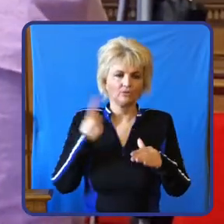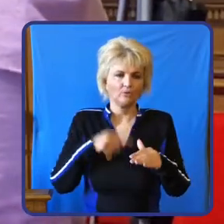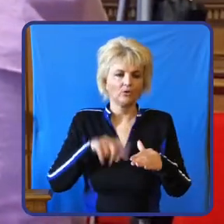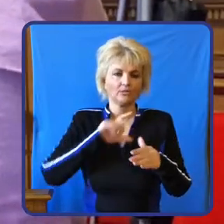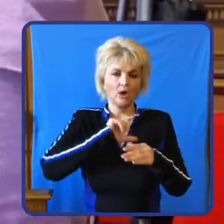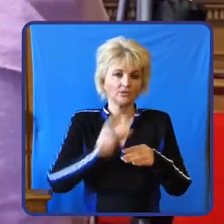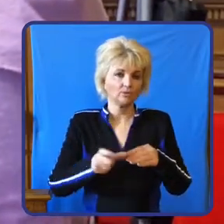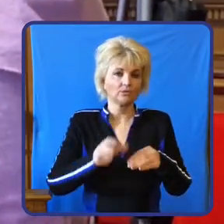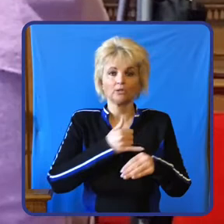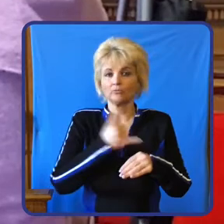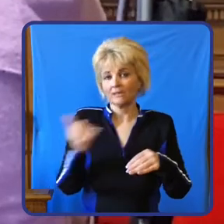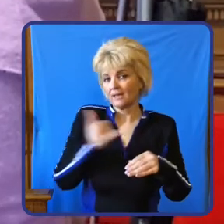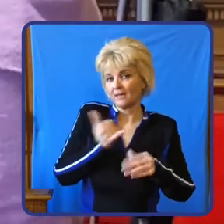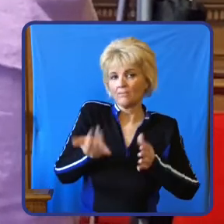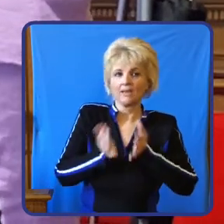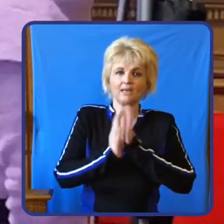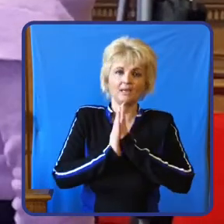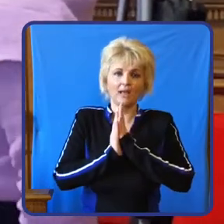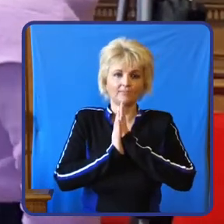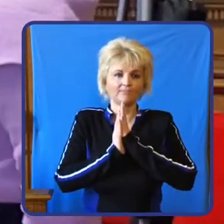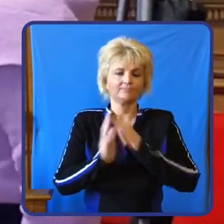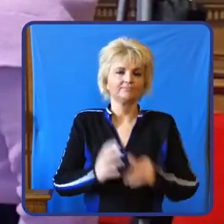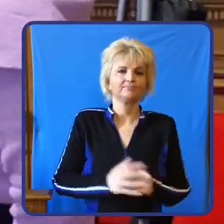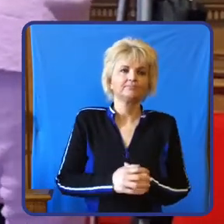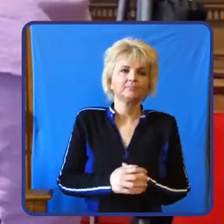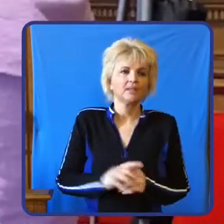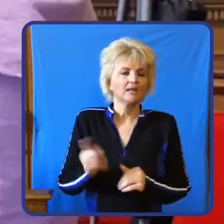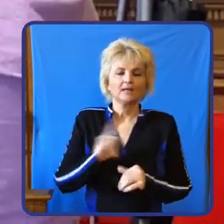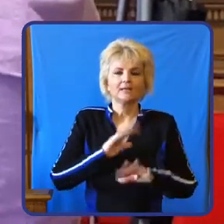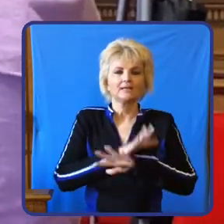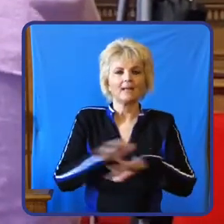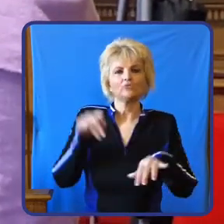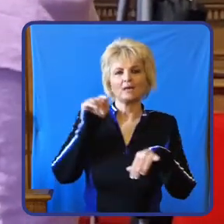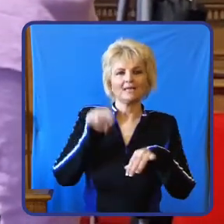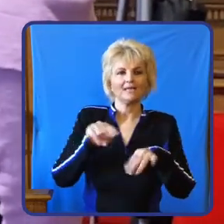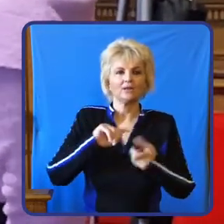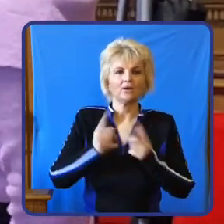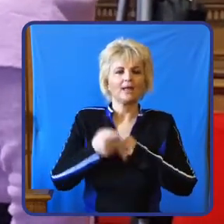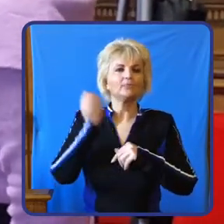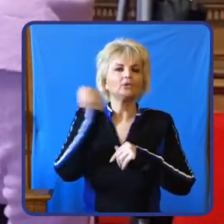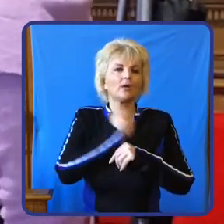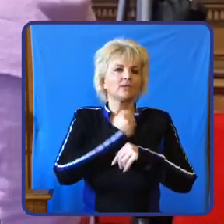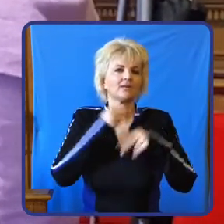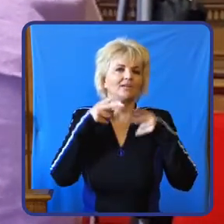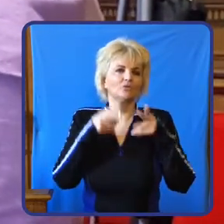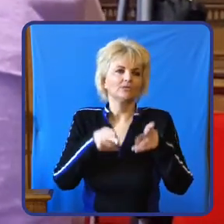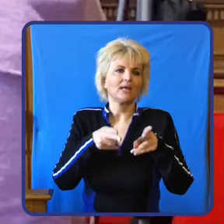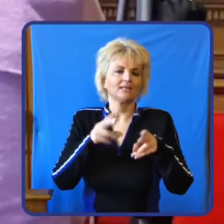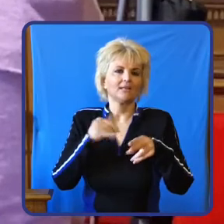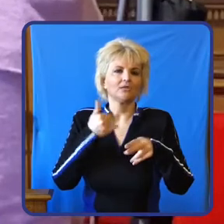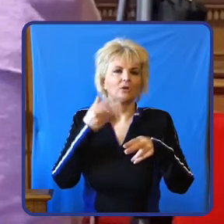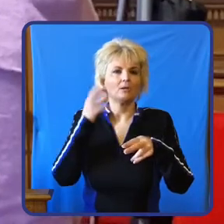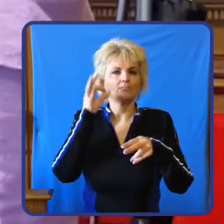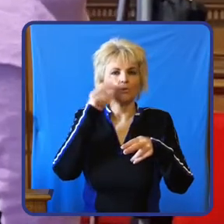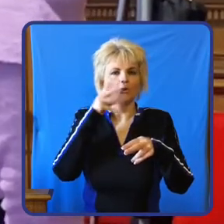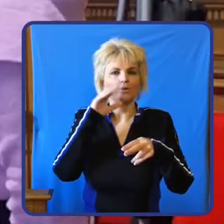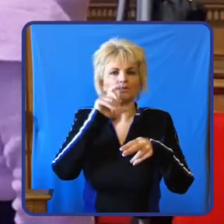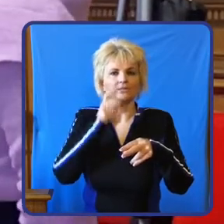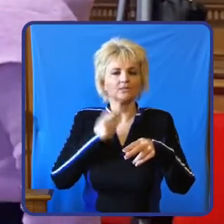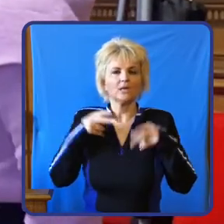azóta is minden évben kérem, hogy nem csak itt egyébként, hanem a Damjanich utcán is, valamint a Borz utcán